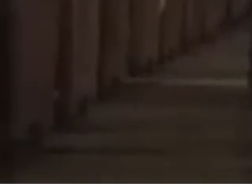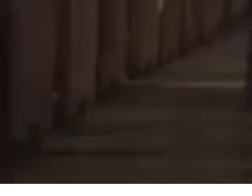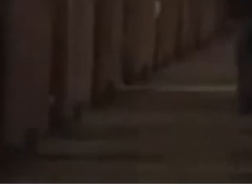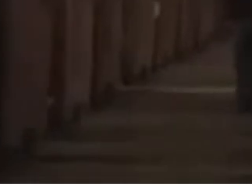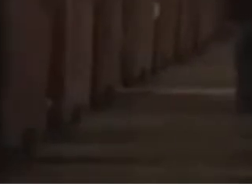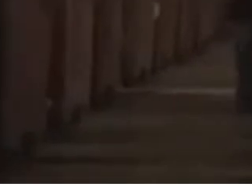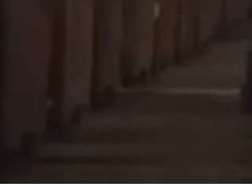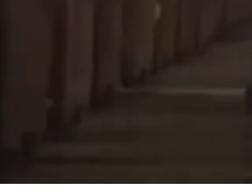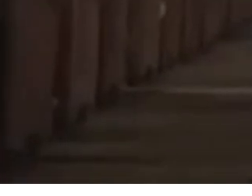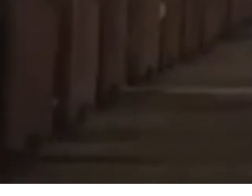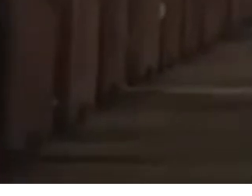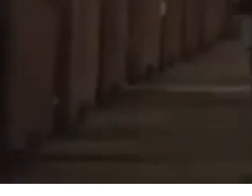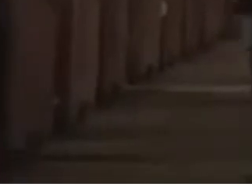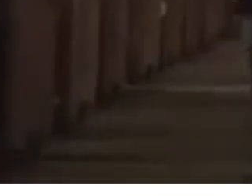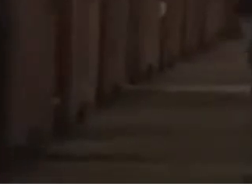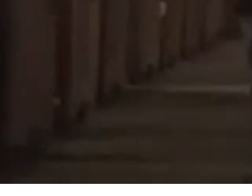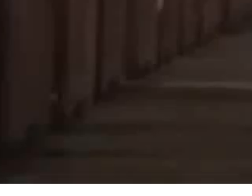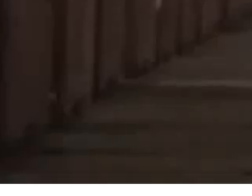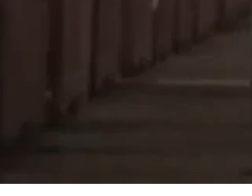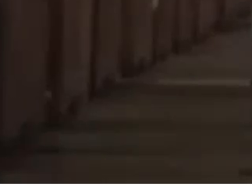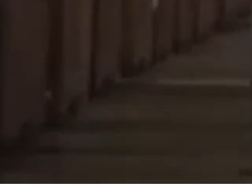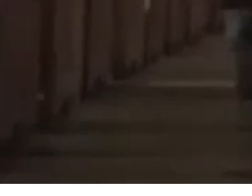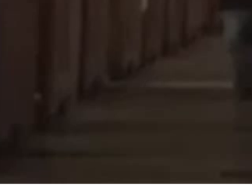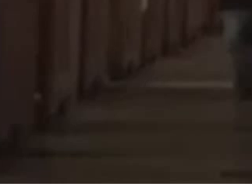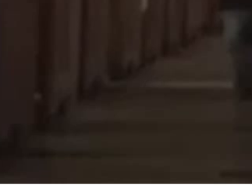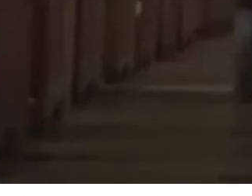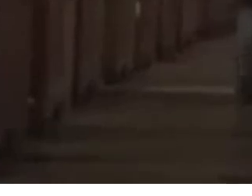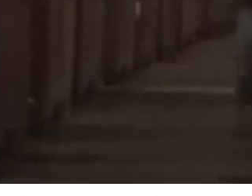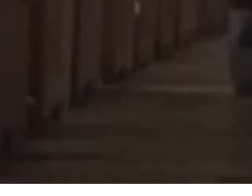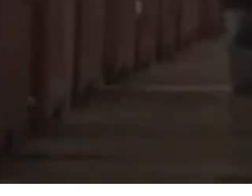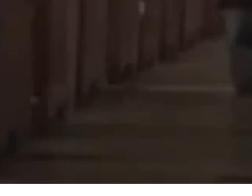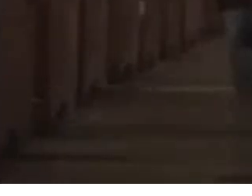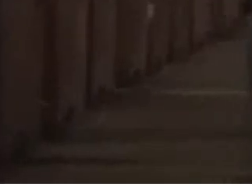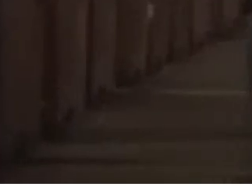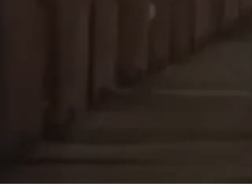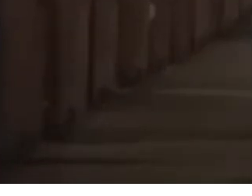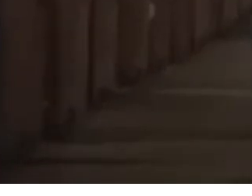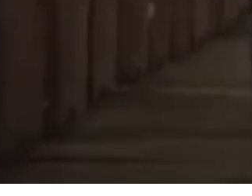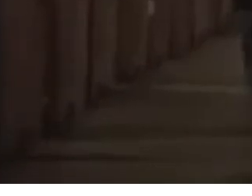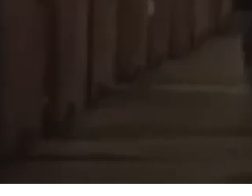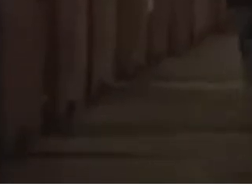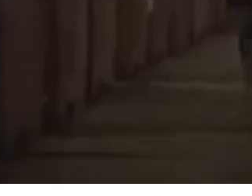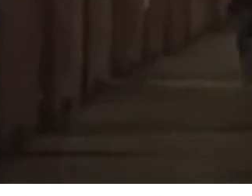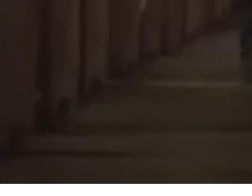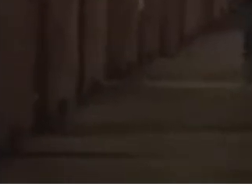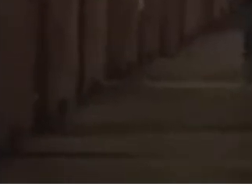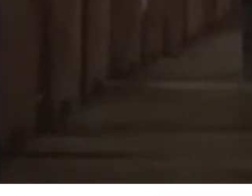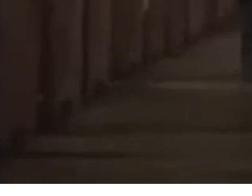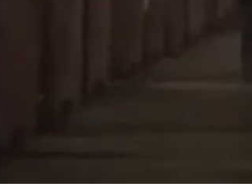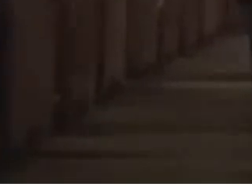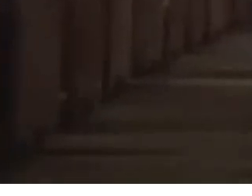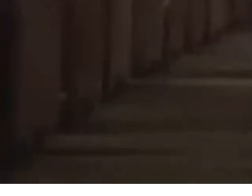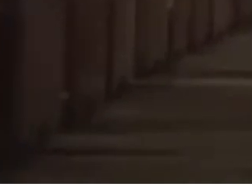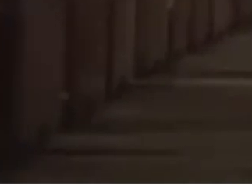nila. Eh, tinumwa, oh, lalapit ka lang dun sa kahoy na yun na nakalagay sa harap, eh. Maglalakad